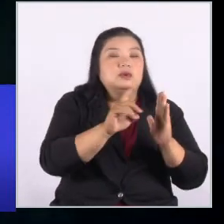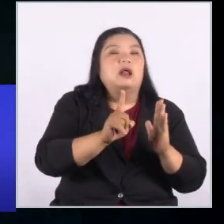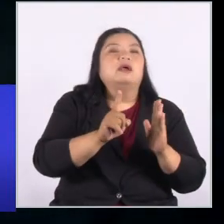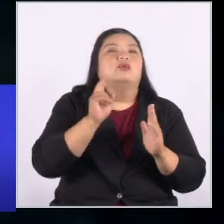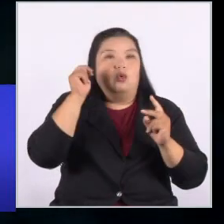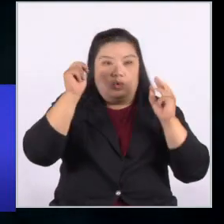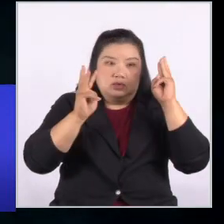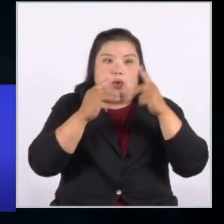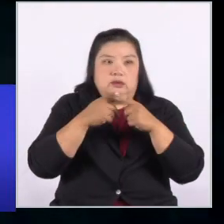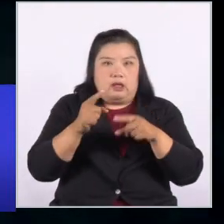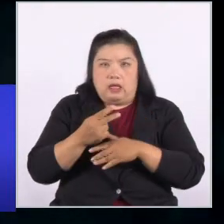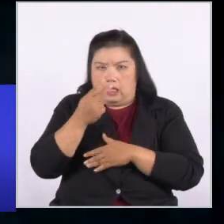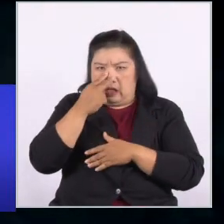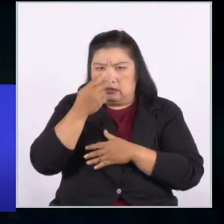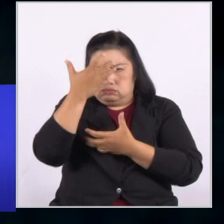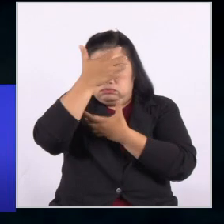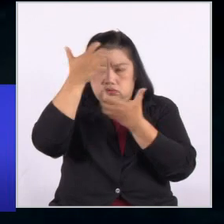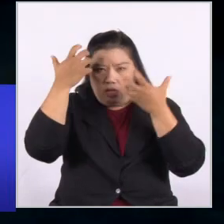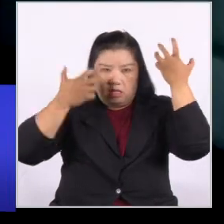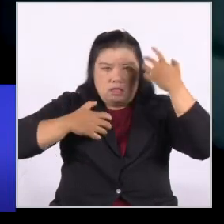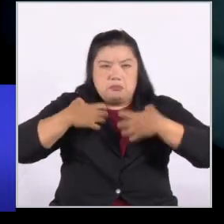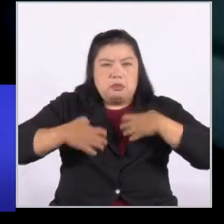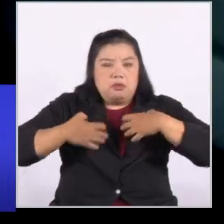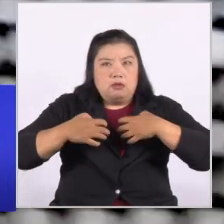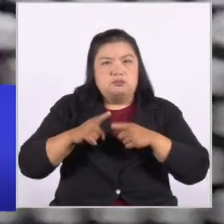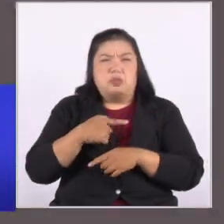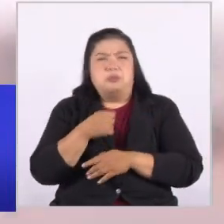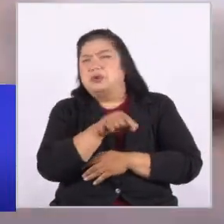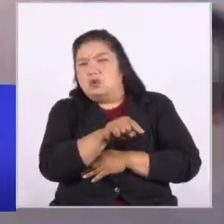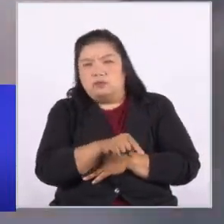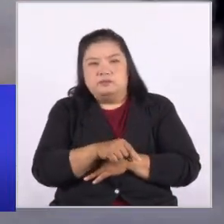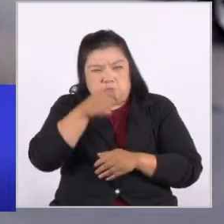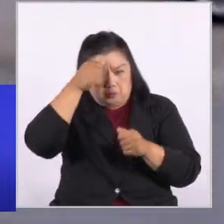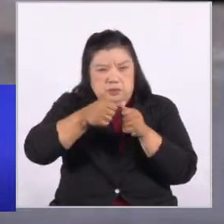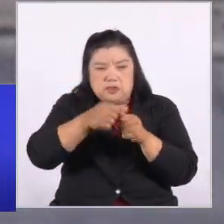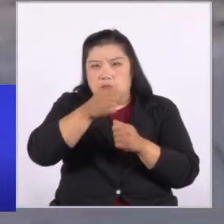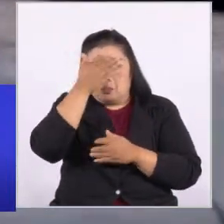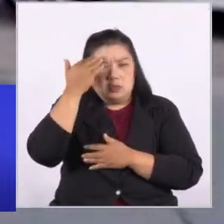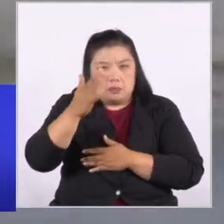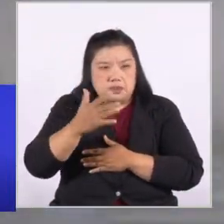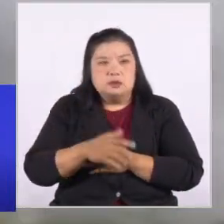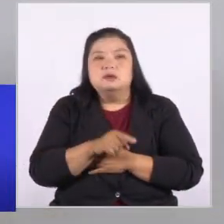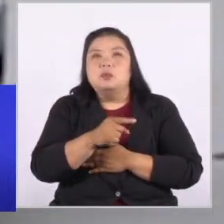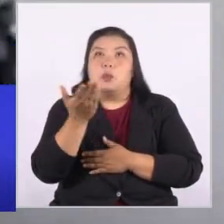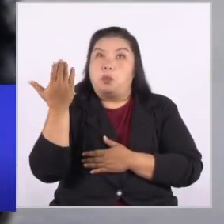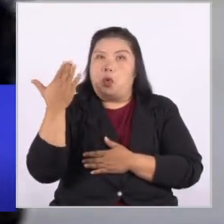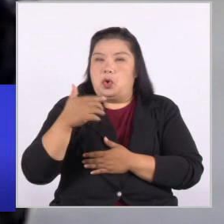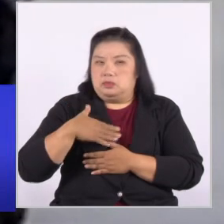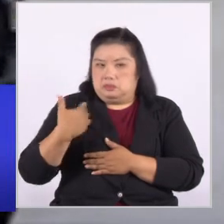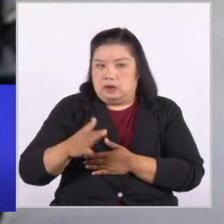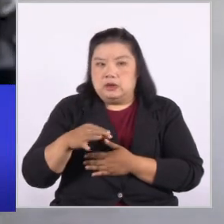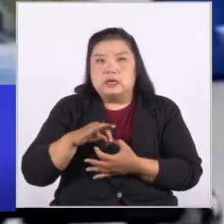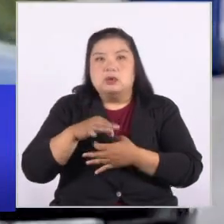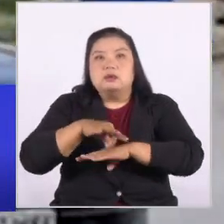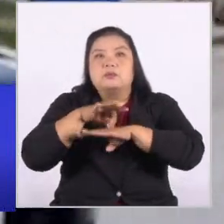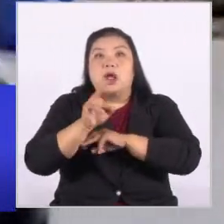มีอาการคลุ้มคลั่งบอกแต่เพียงว่าผมเนี่ยไม่ชอบพรรคนี้และก็ฝังใจกับพรรคนี้นะฮะว่าเคยเนี่ยไปทำเรื่องคนว่างงานเพื่อขอเงินช